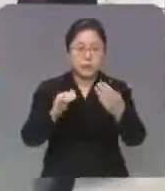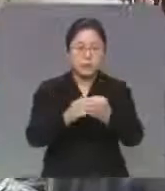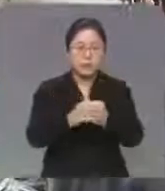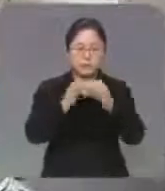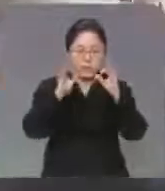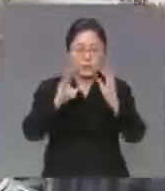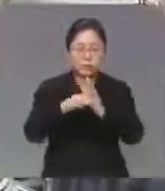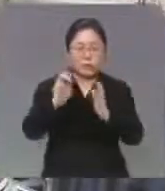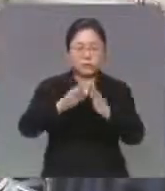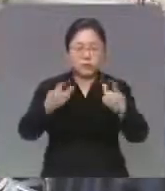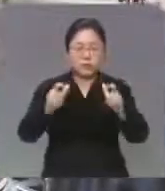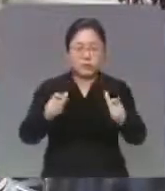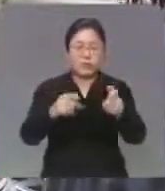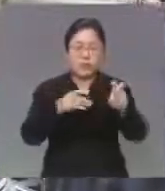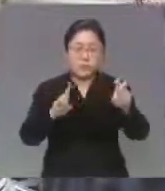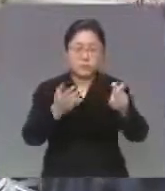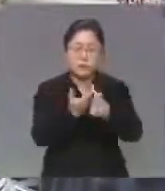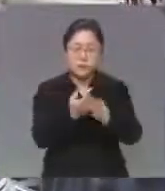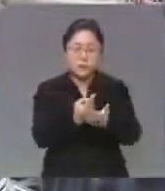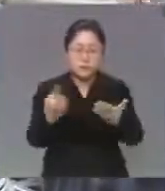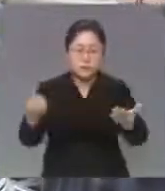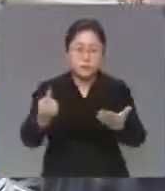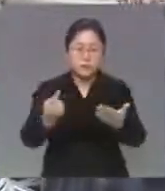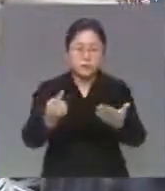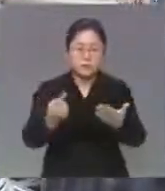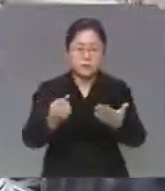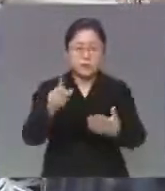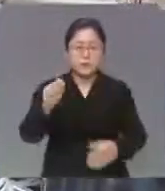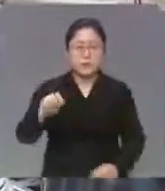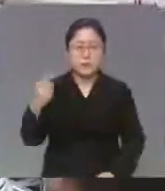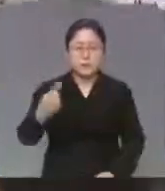광주 전남 지역의 20대 순유출 인구는 모두